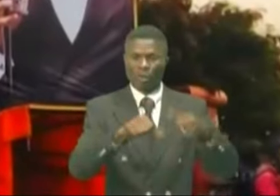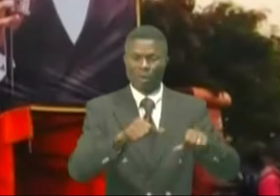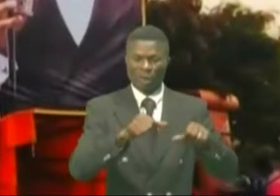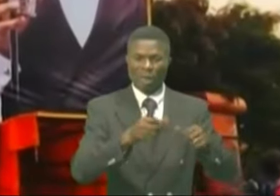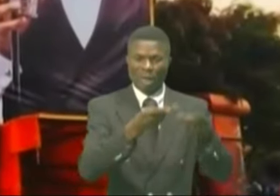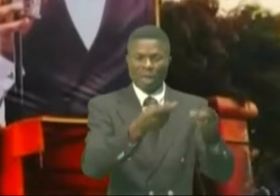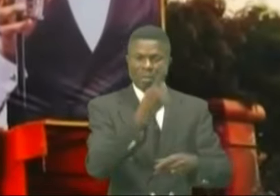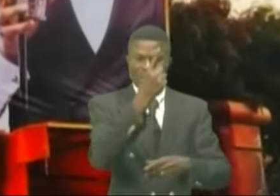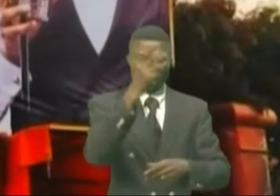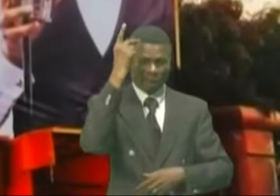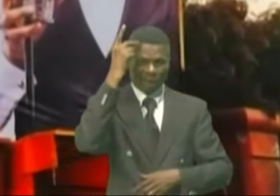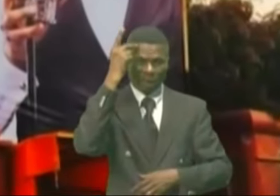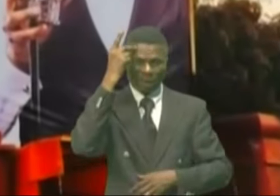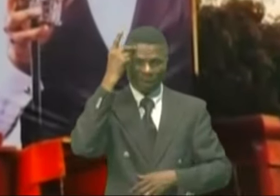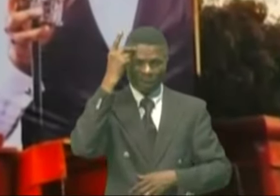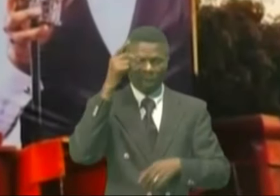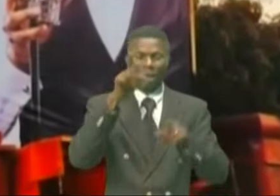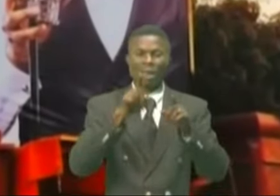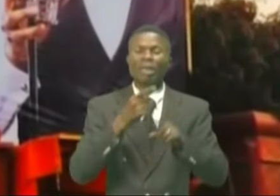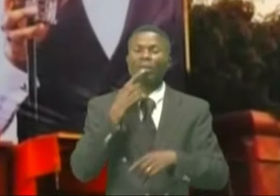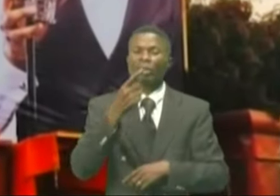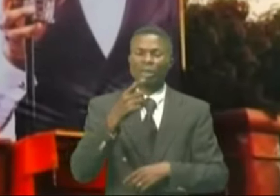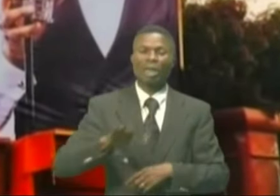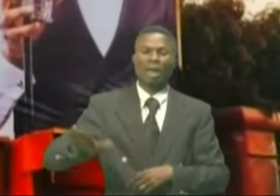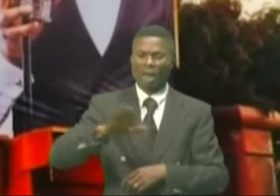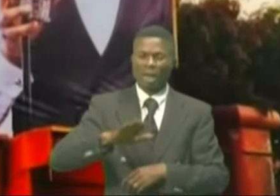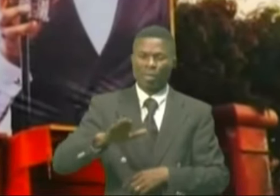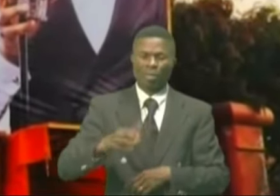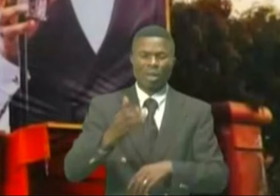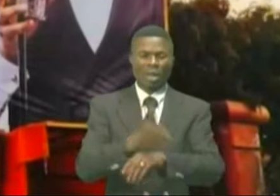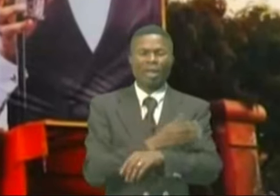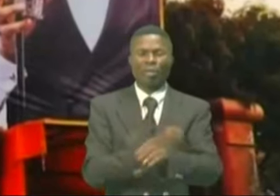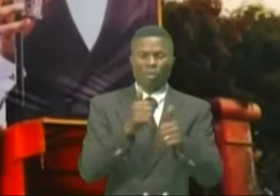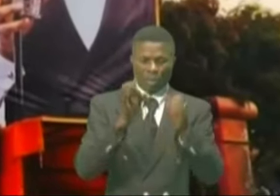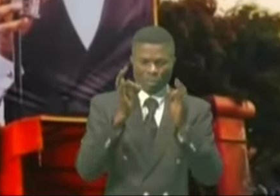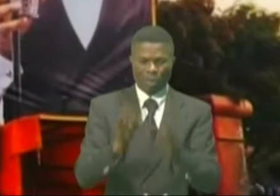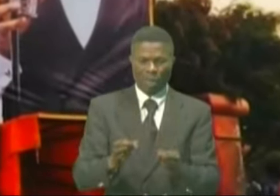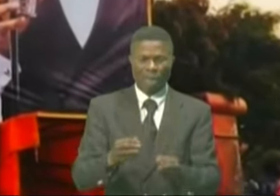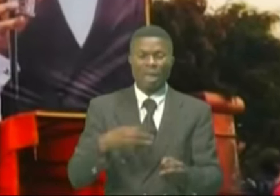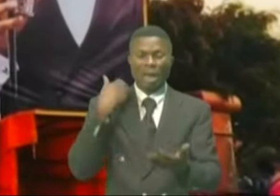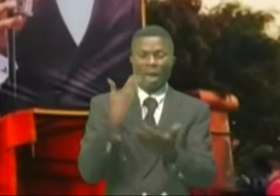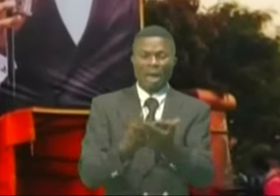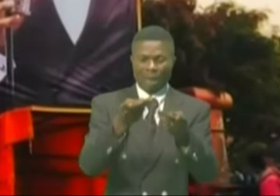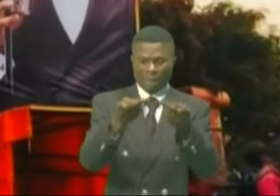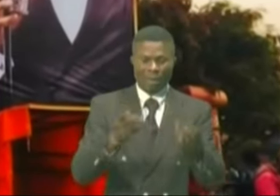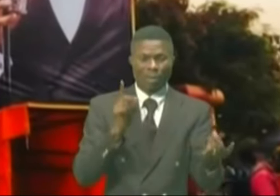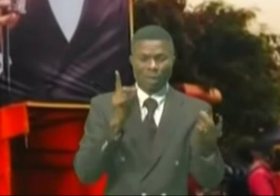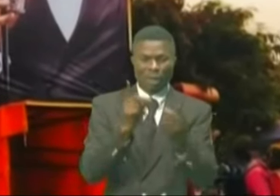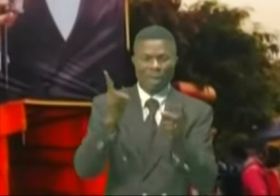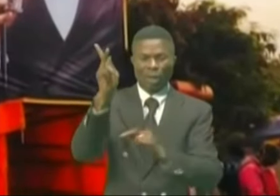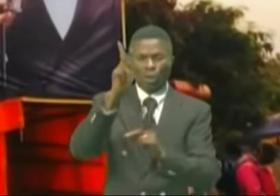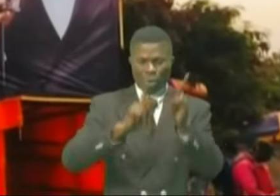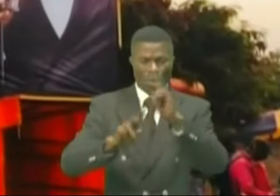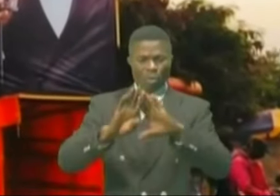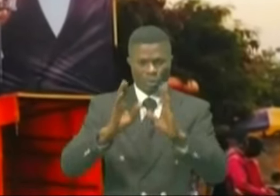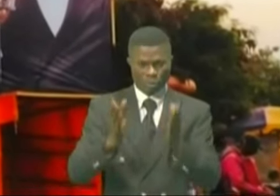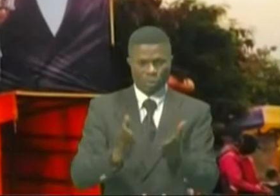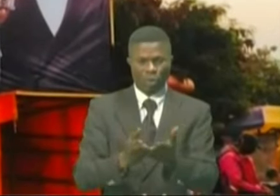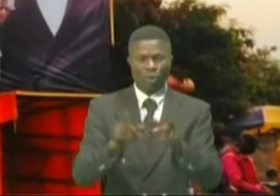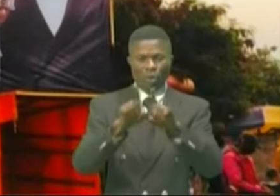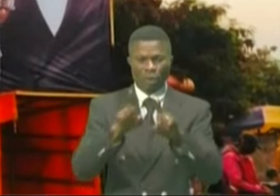un coin de Kinshasa et dire « le pays ira bien ». Il faut descendre sur le terrain, aller à la rencontre des populations